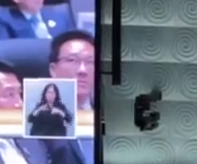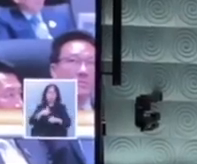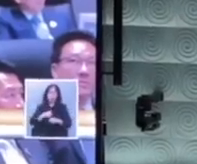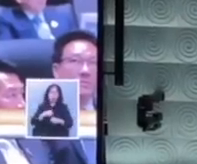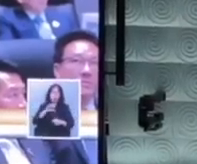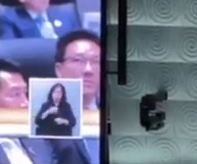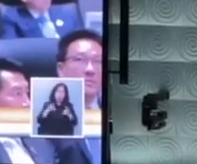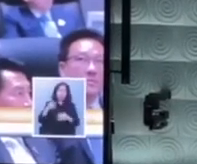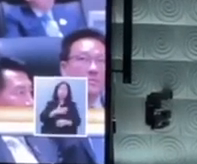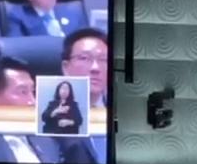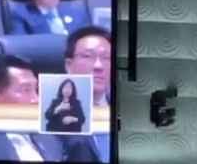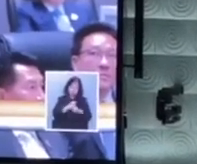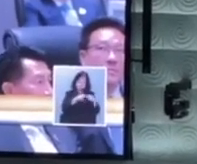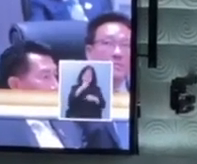รา